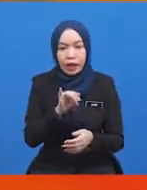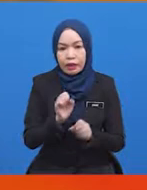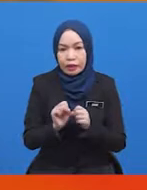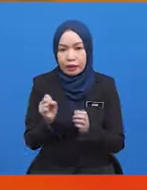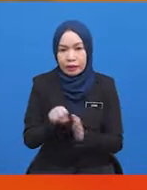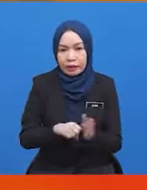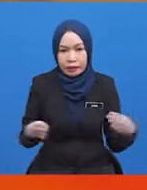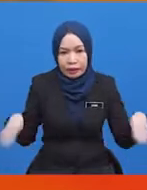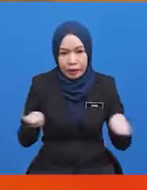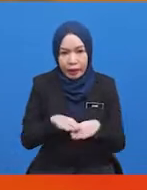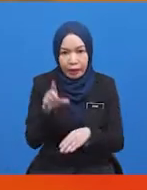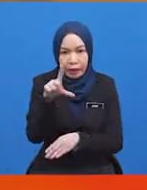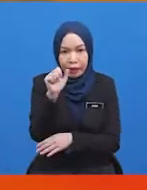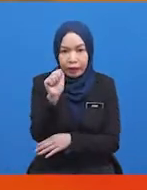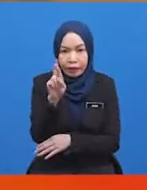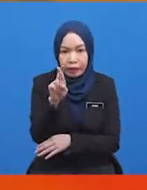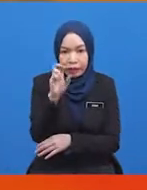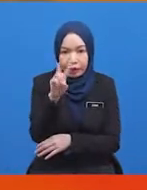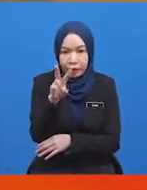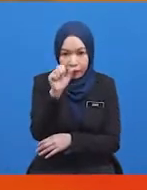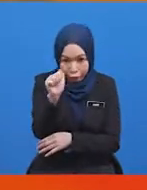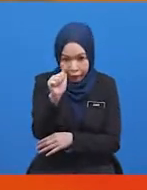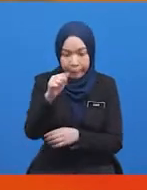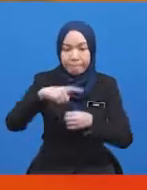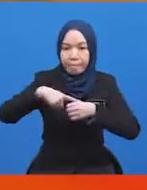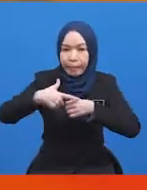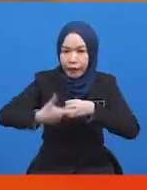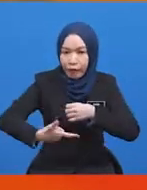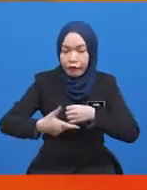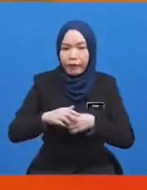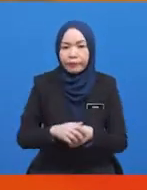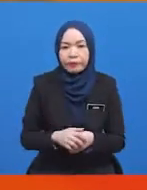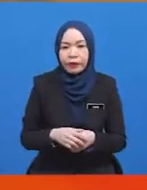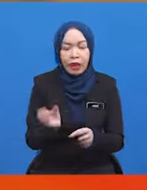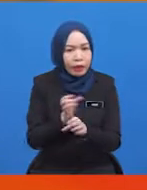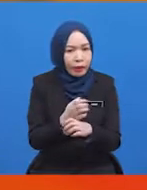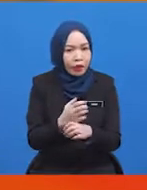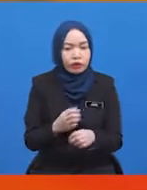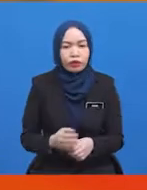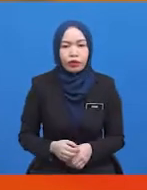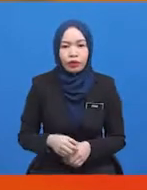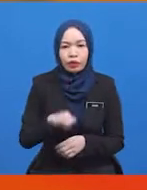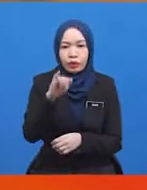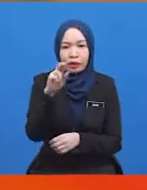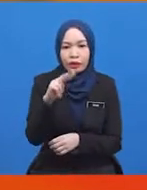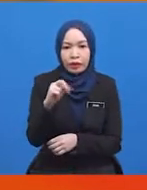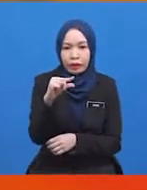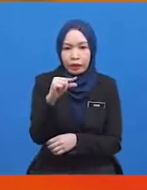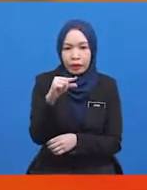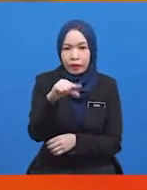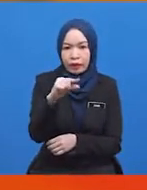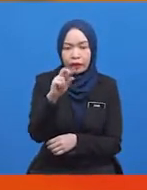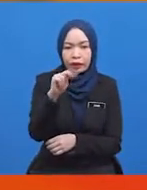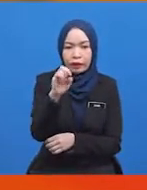mengalir keluar ini akan membentuk batuan igneous terobosan seperti batuan obsidian dan